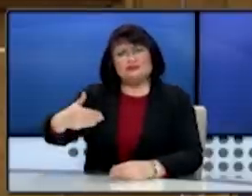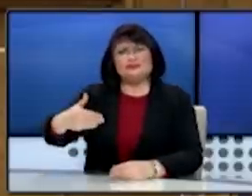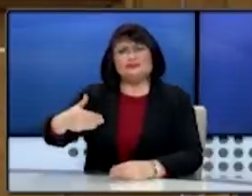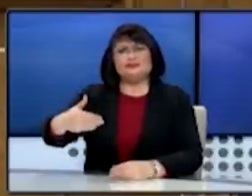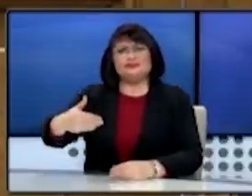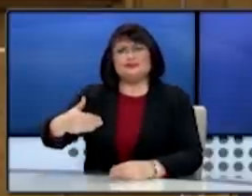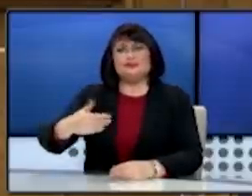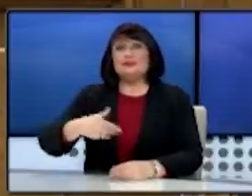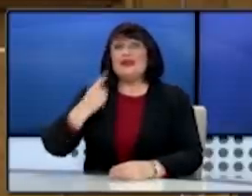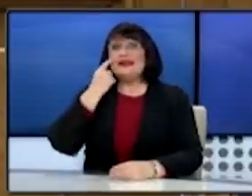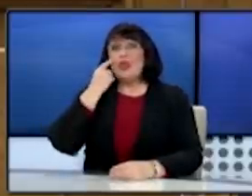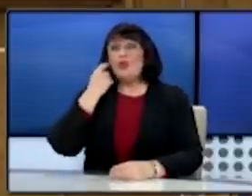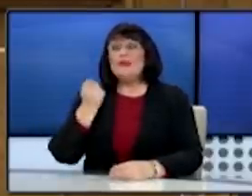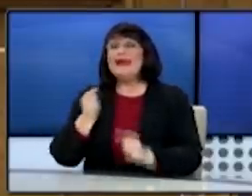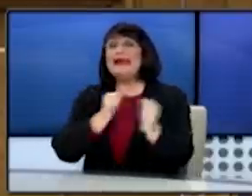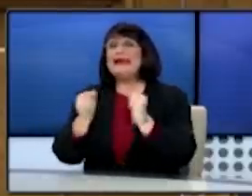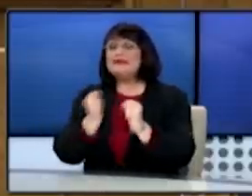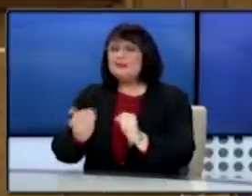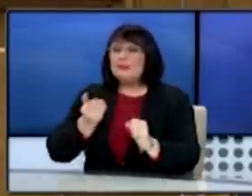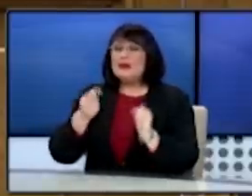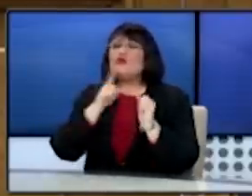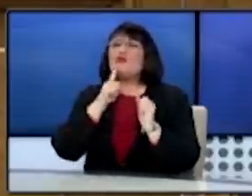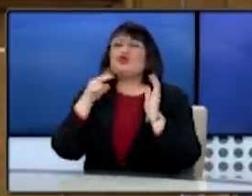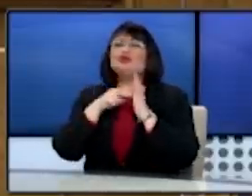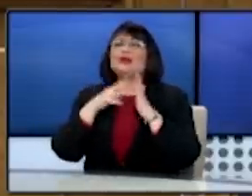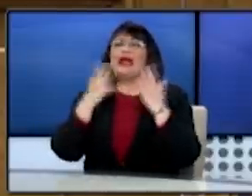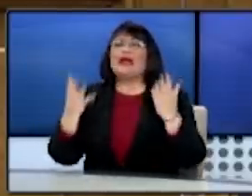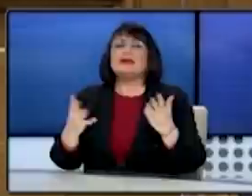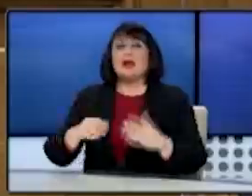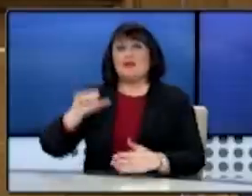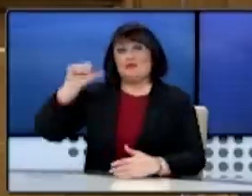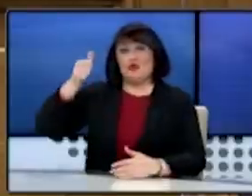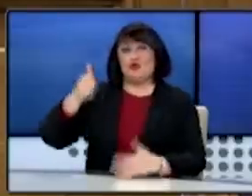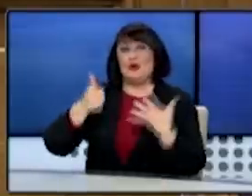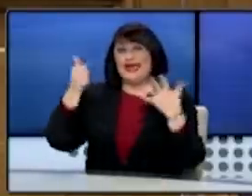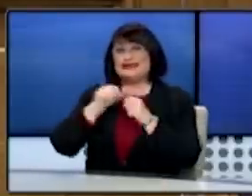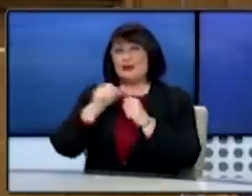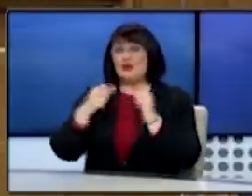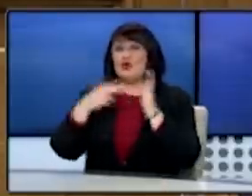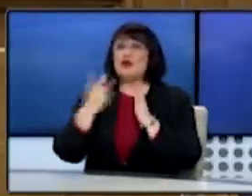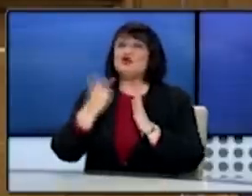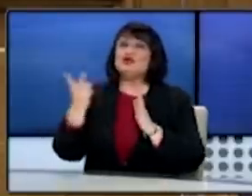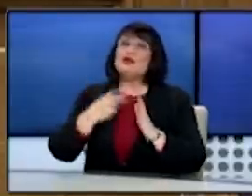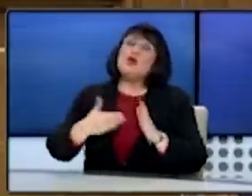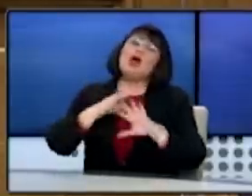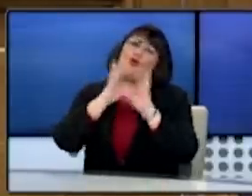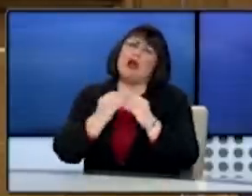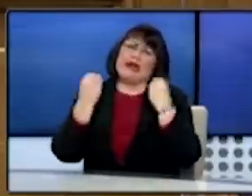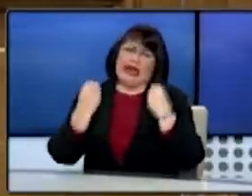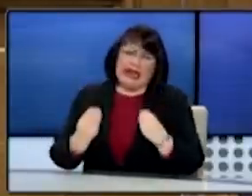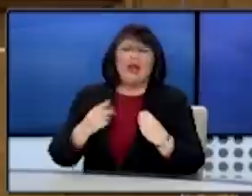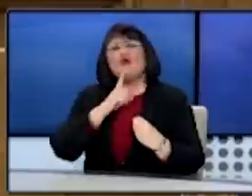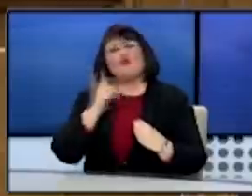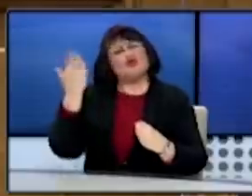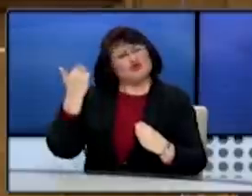στο προκρίσεις επίπεδο. Στο επίπεδο του 19 θα φτάσει το πρώτο εξάμηνο του 22, αν πάλι όλα